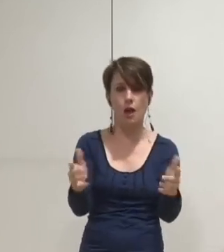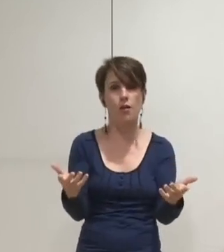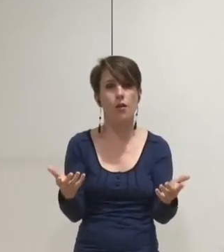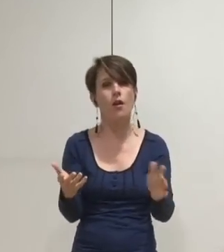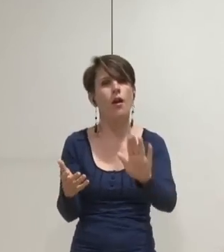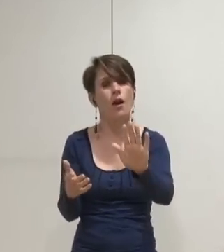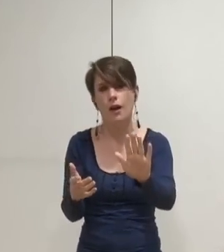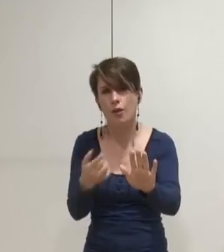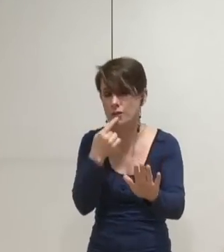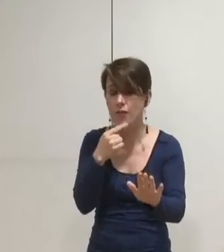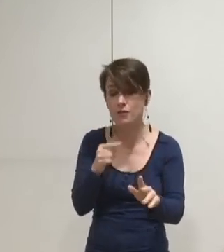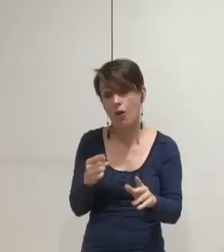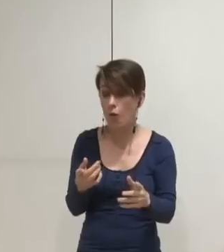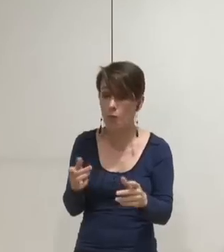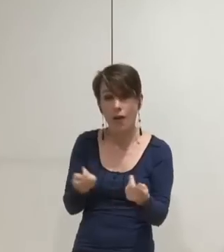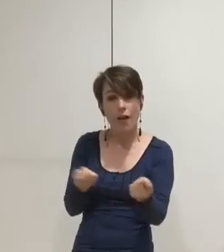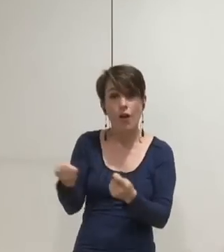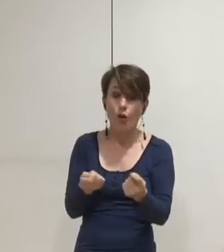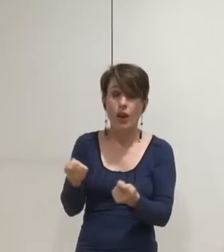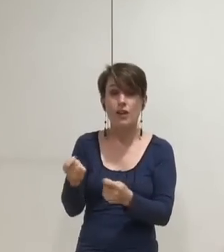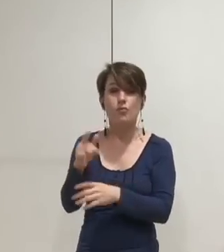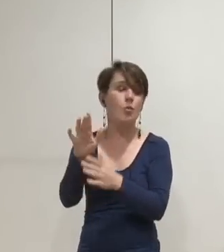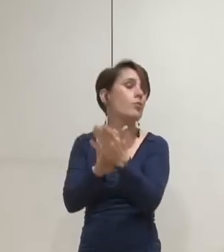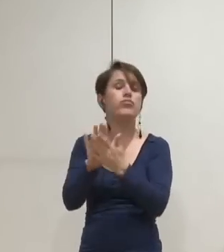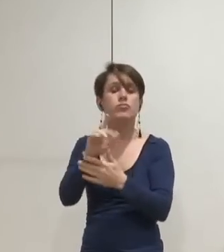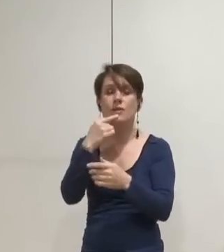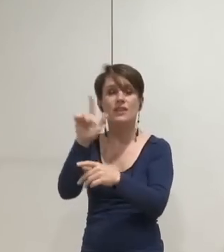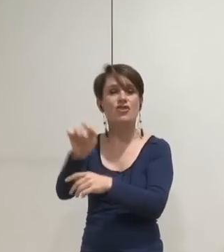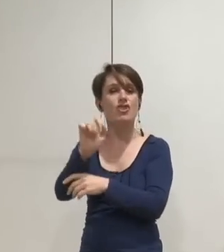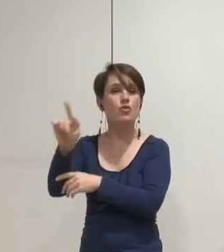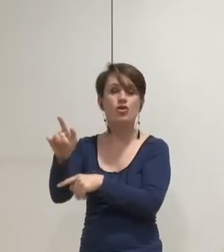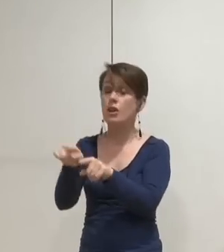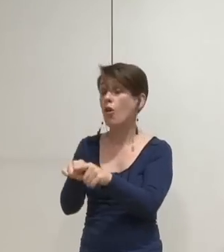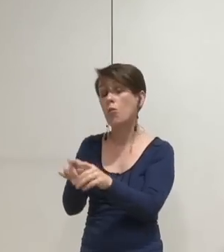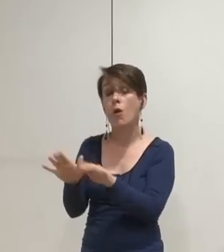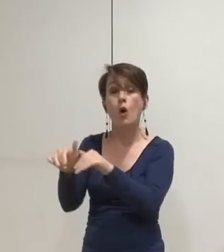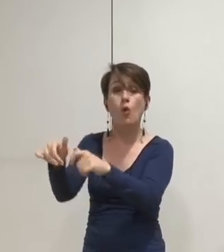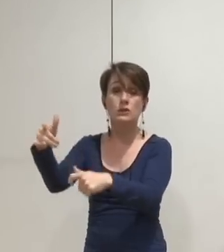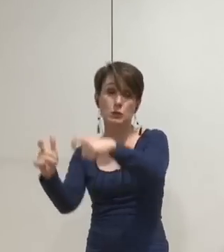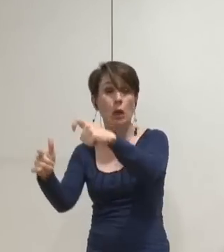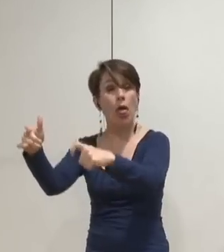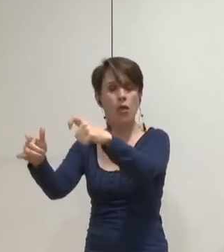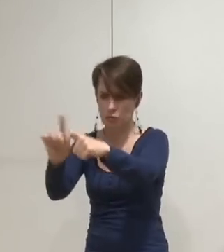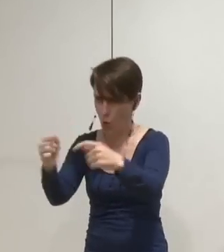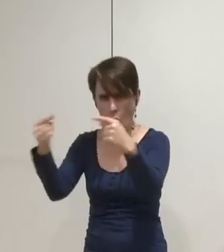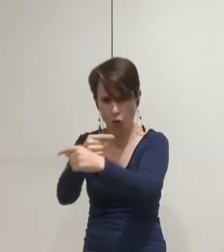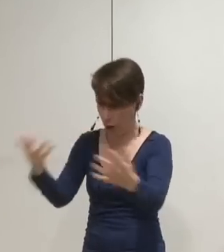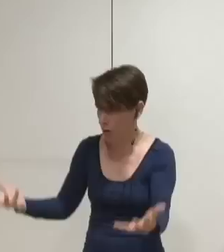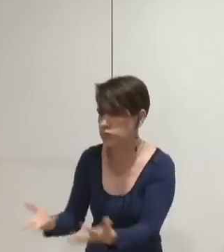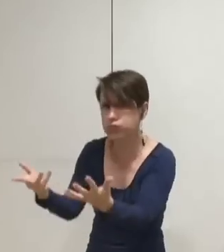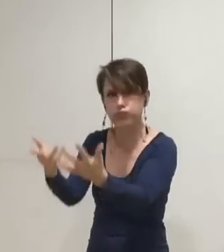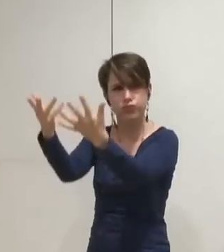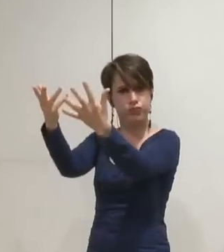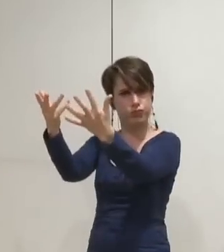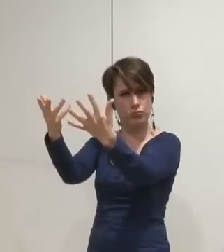vivoter mais soutenir et moderniser g pour en refaire une réelle entreprise publique à l'échelle de la métropole voire aud de là qui